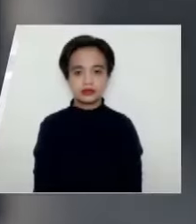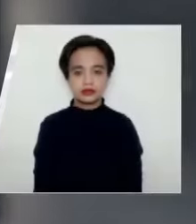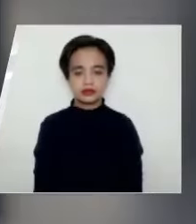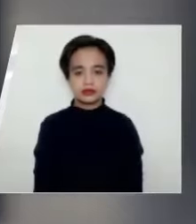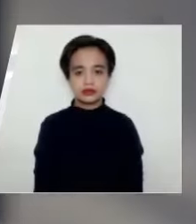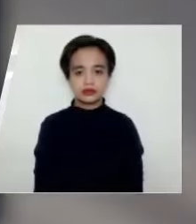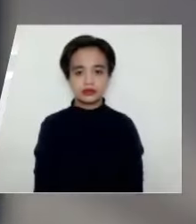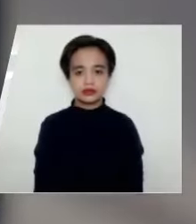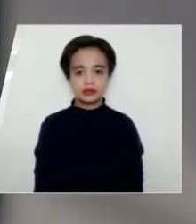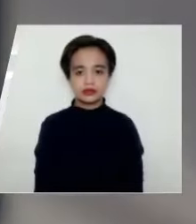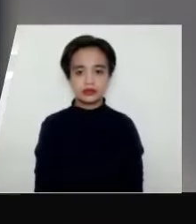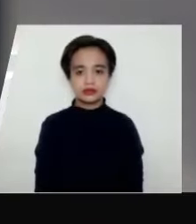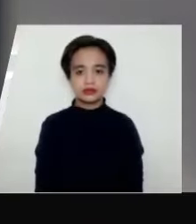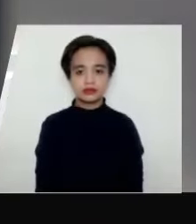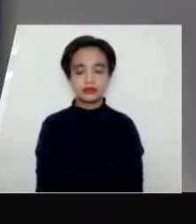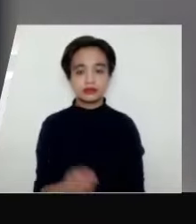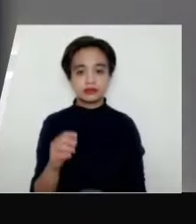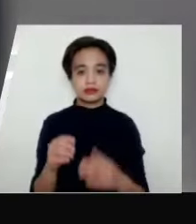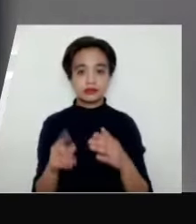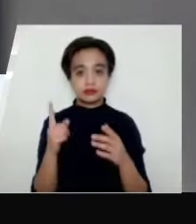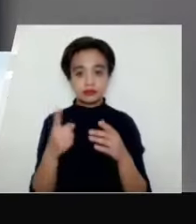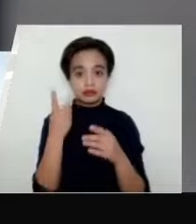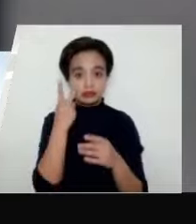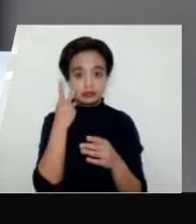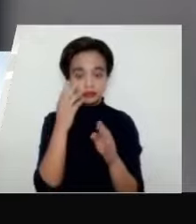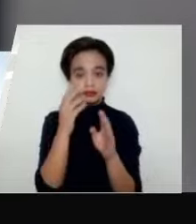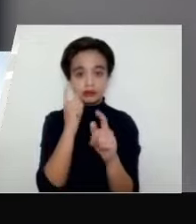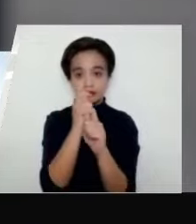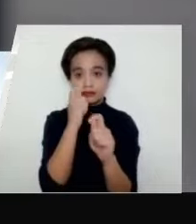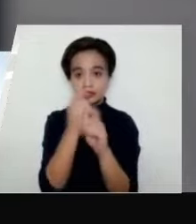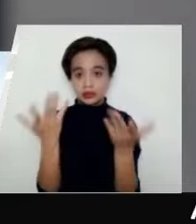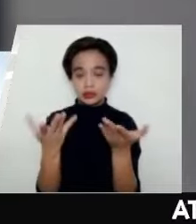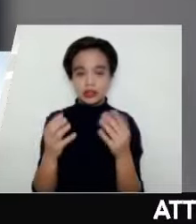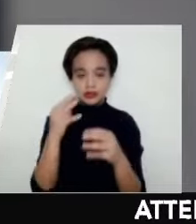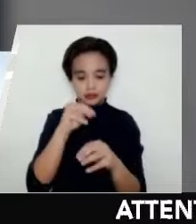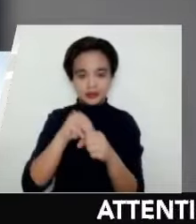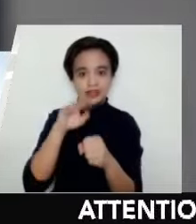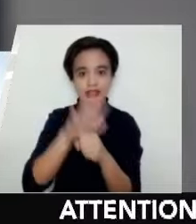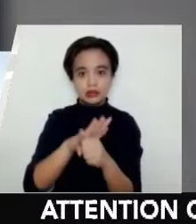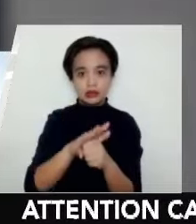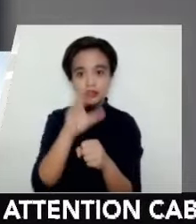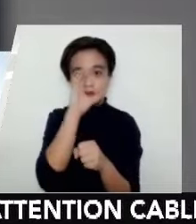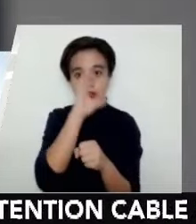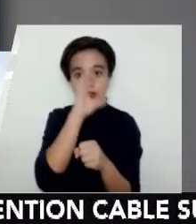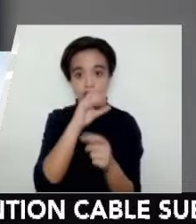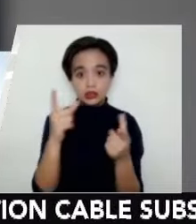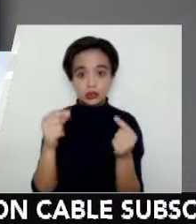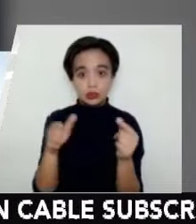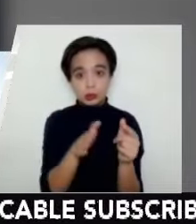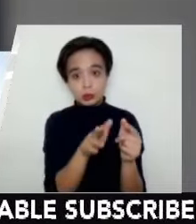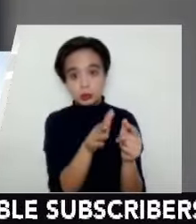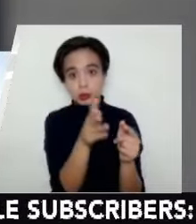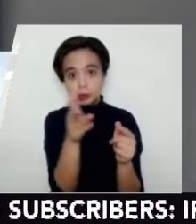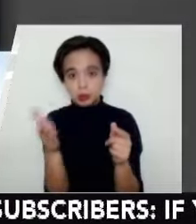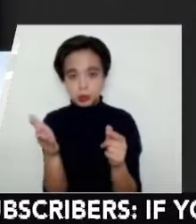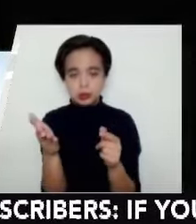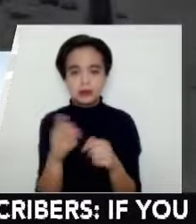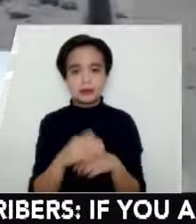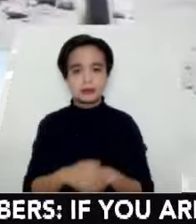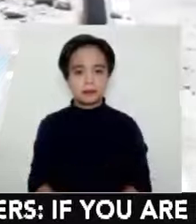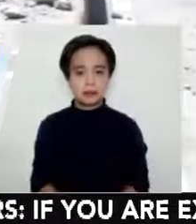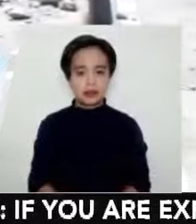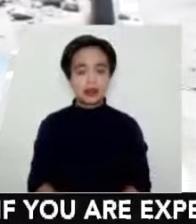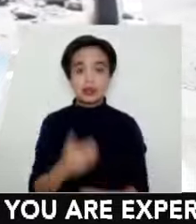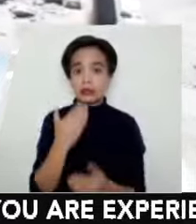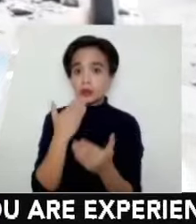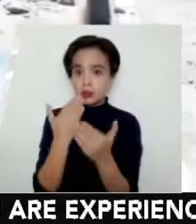Habang dumadaan sa tulay ang container truck na yan sa Mandaue City sa Cebu, bigla na lang itong tumagilid. Buti na lang at